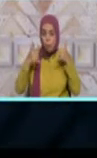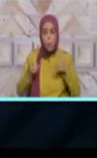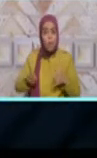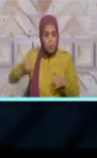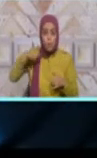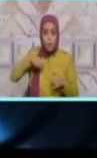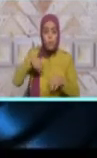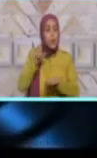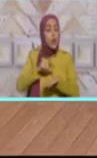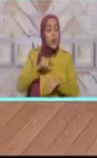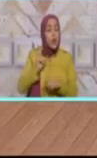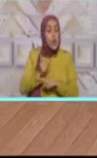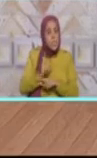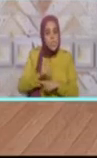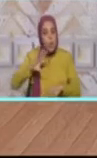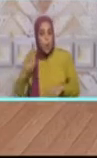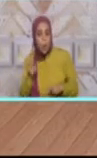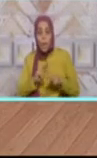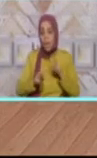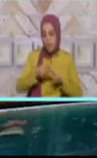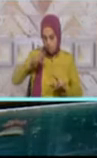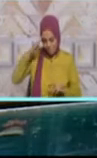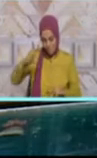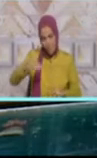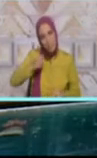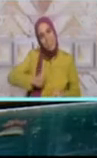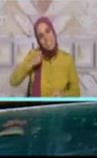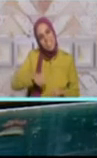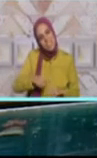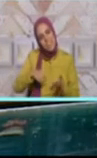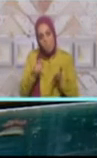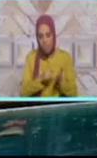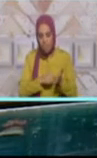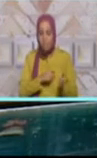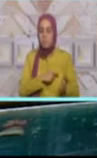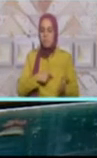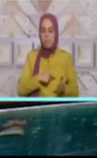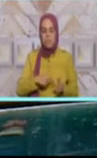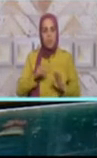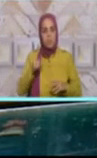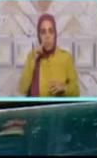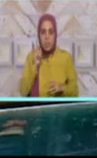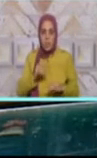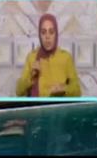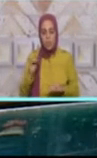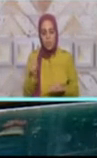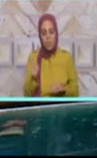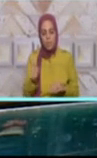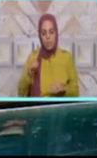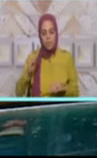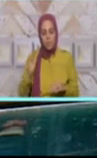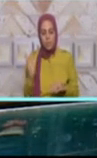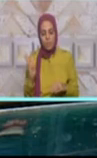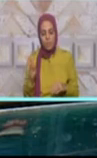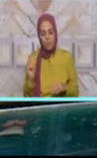يا أستاذ أكرم، على وقتك وعلى كل هذه الرؤية. شكرا جزيلا للكاتب الصحفي الكبير أستاذ أكرم القصاص، رئيس مجلس إدارة ورئيس تحرير اليوم